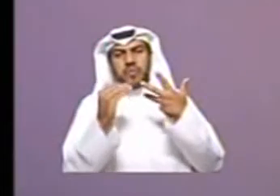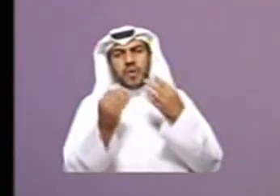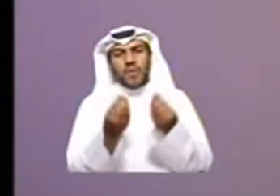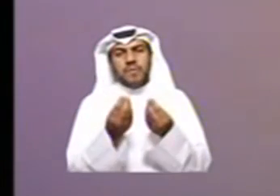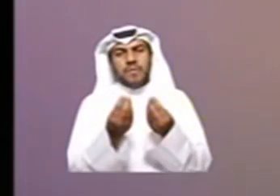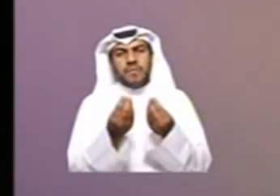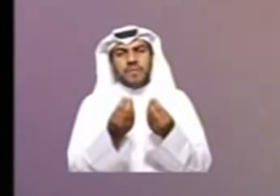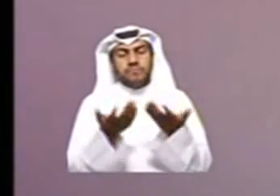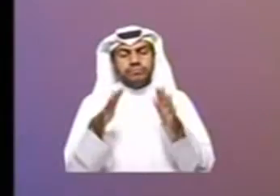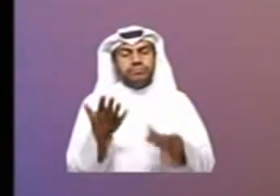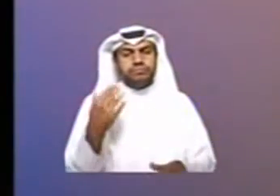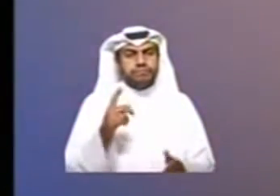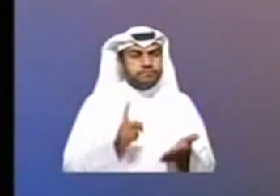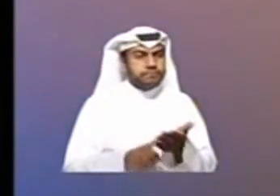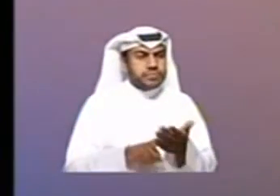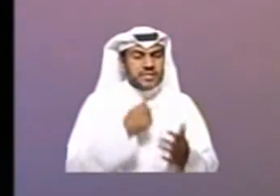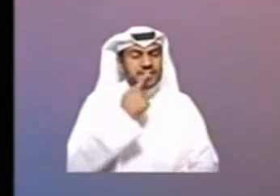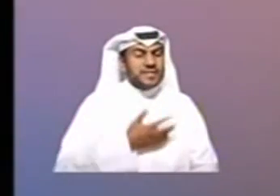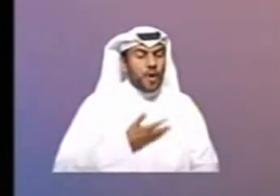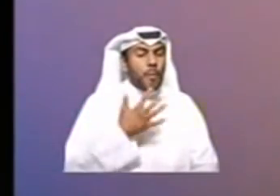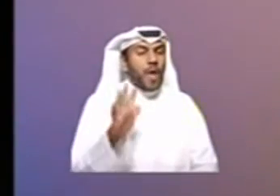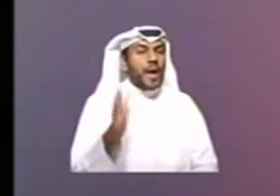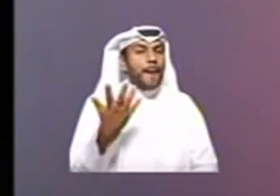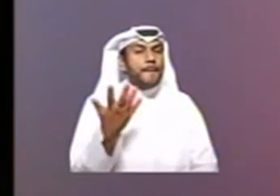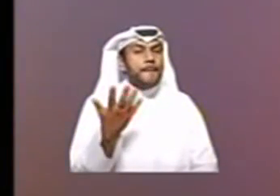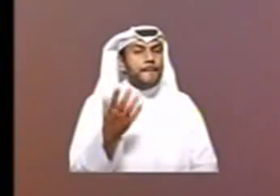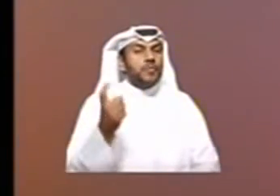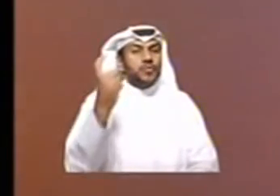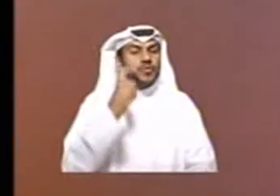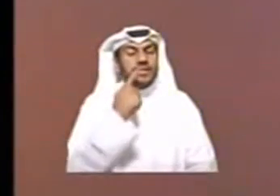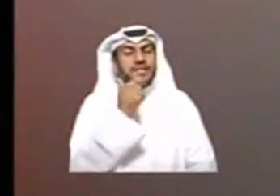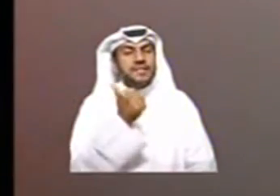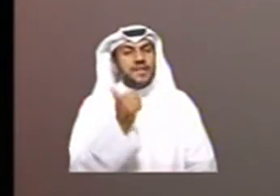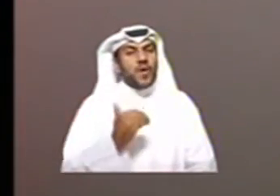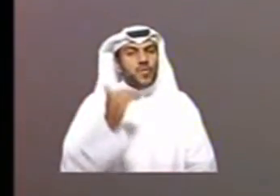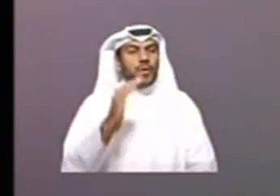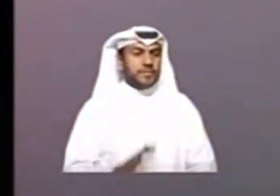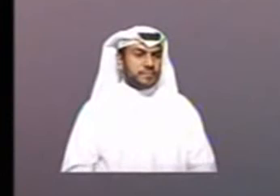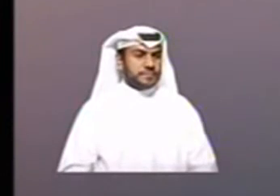واتساب يتم طلب تأكيد عن العمر بحيث لا يقل عن 16 عاماً.